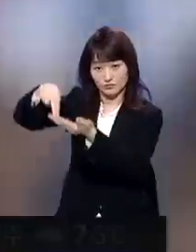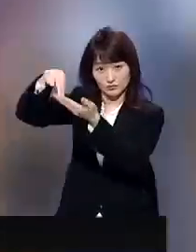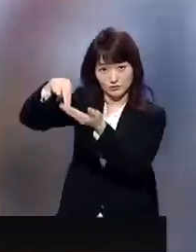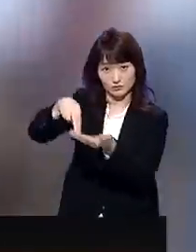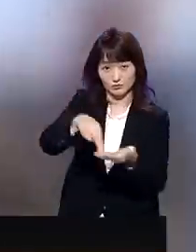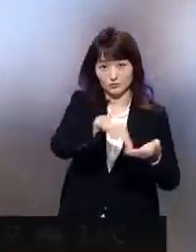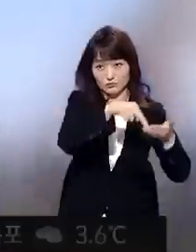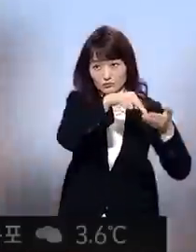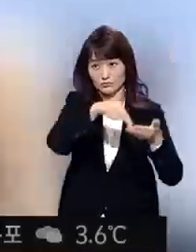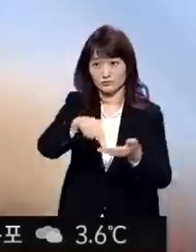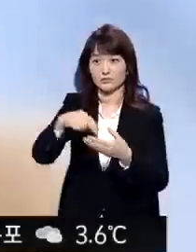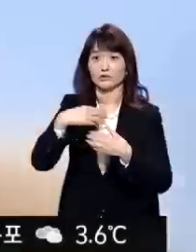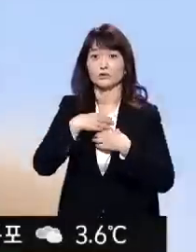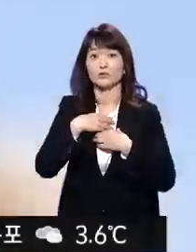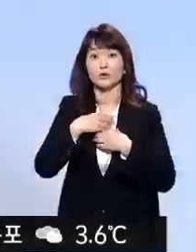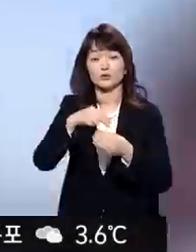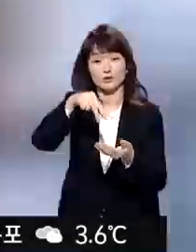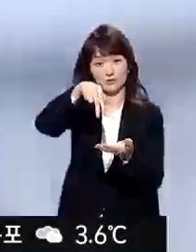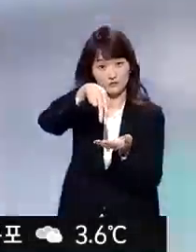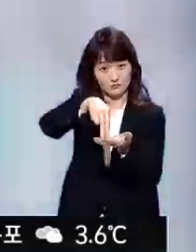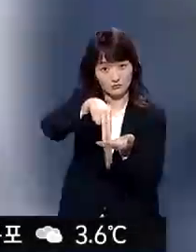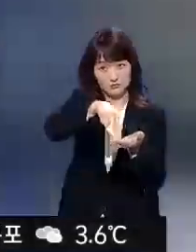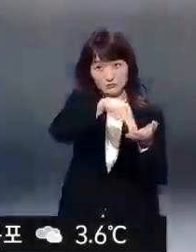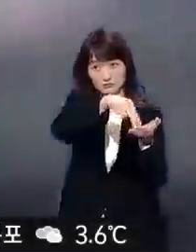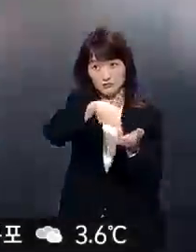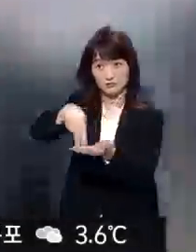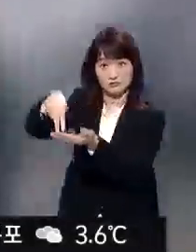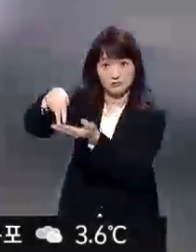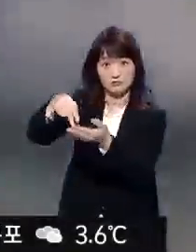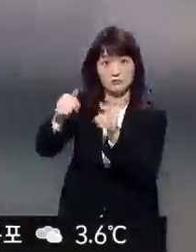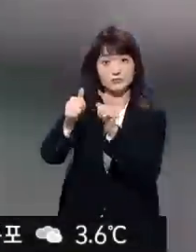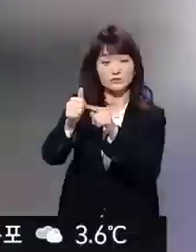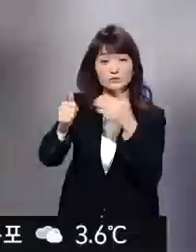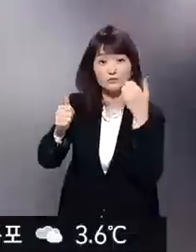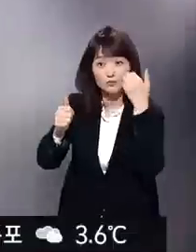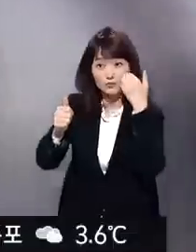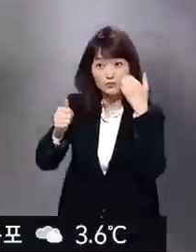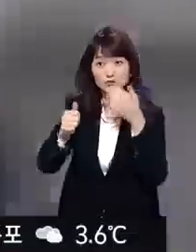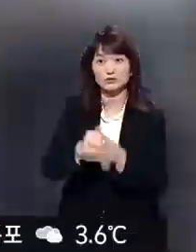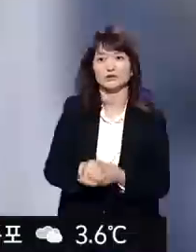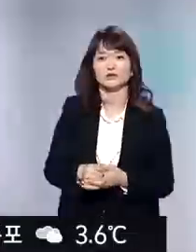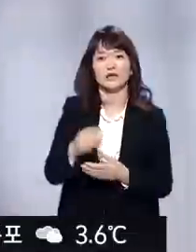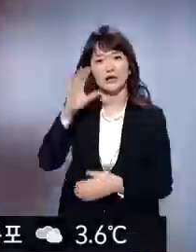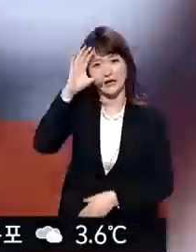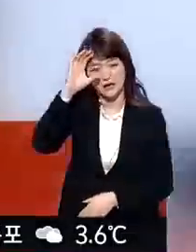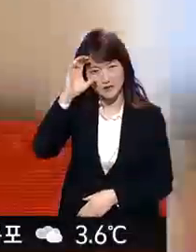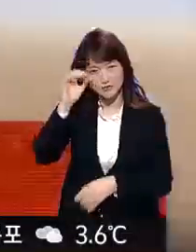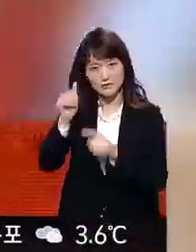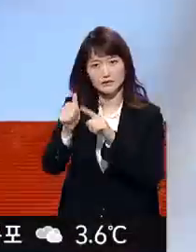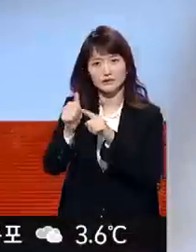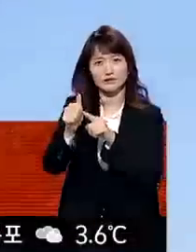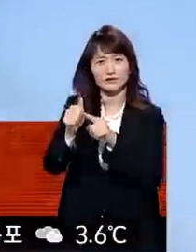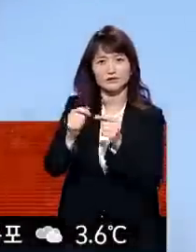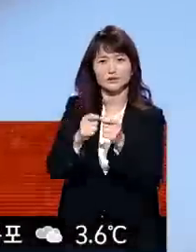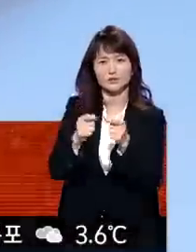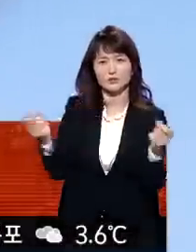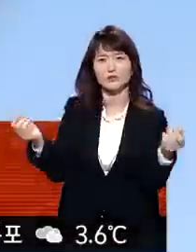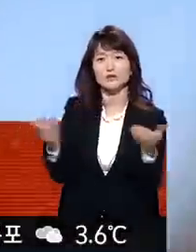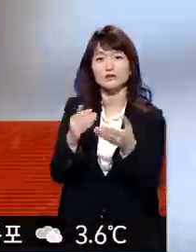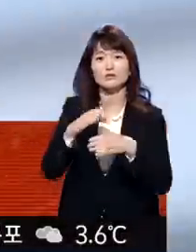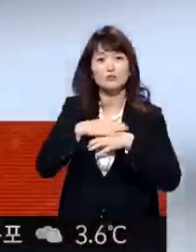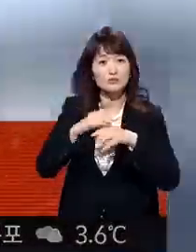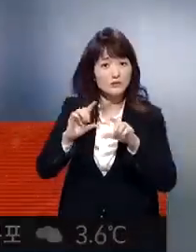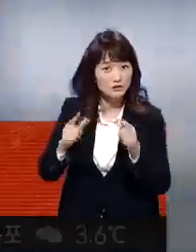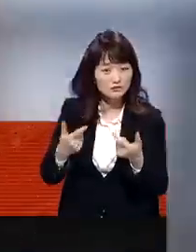저으면서 너무나도 편안하게 기구를 탑니다. 저 아저씨 누구예요? 이 놀이공원 아르바이트생이라고 합니다. 에? 얼마나 오래 했으면요. 무서워하지도